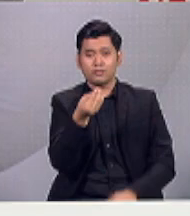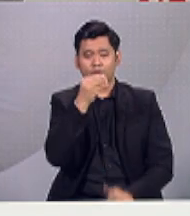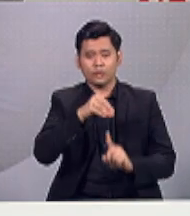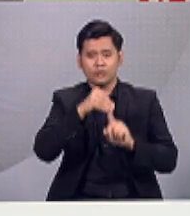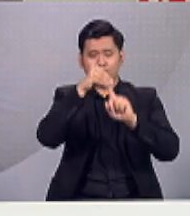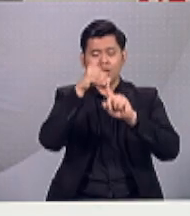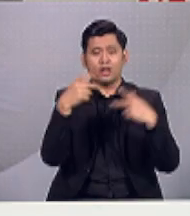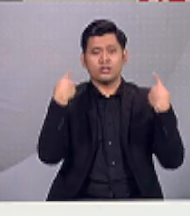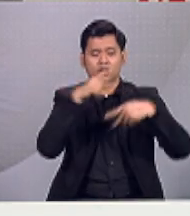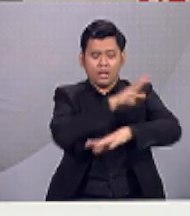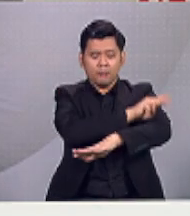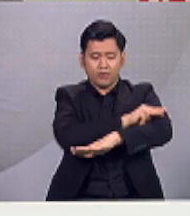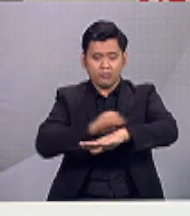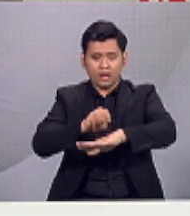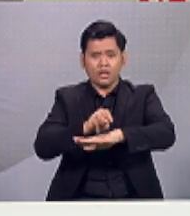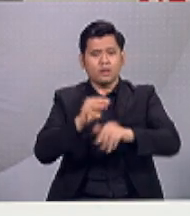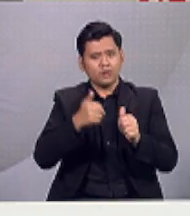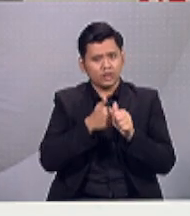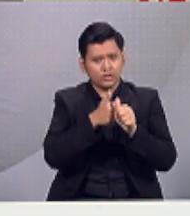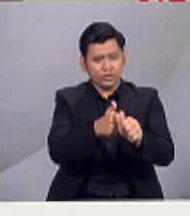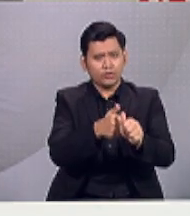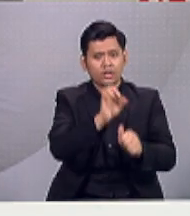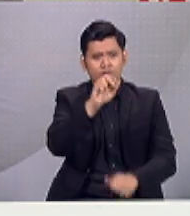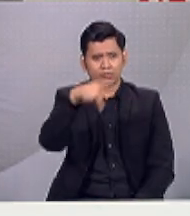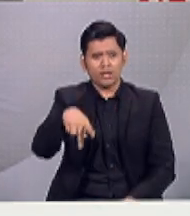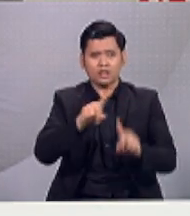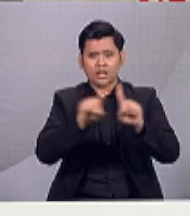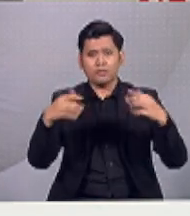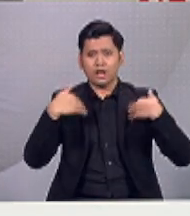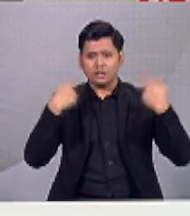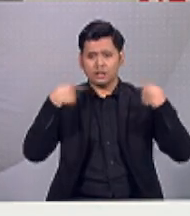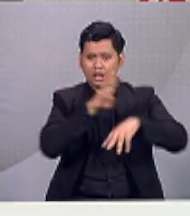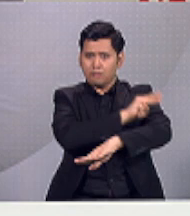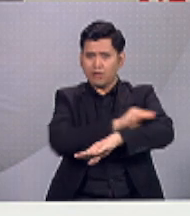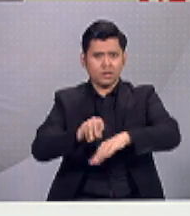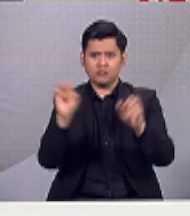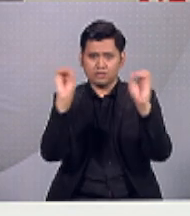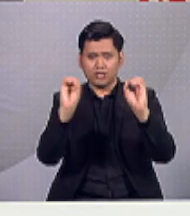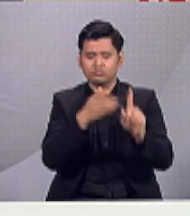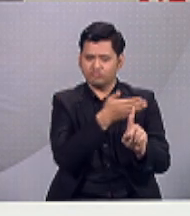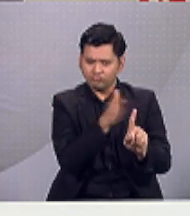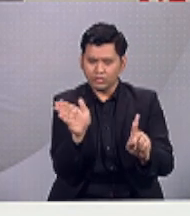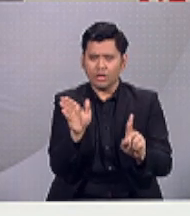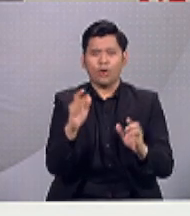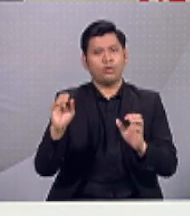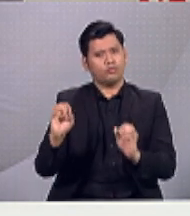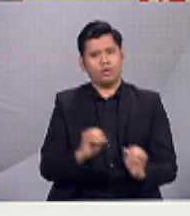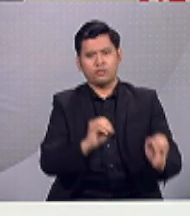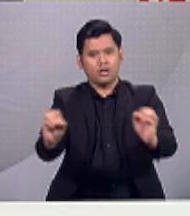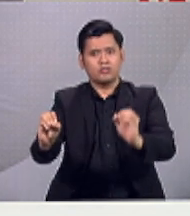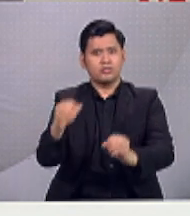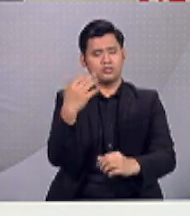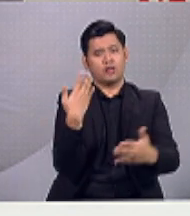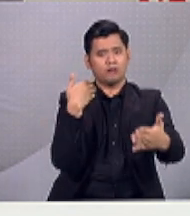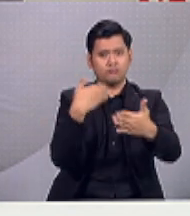mamak. Kita tahu ada kedai-kedai makan yang menggunakan SOP, mematuhi SOP. Tapi ada kedai mamak yang tidak mematuhi SOP, beroperasi lebih daripada 10 malam, tiada penjagaan